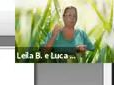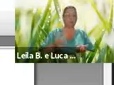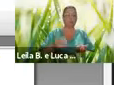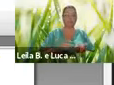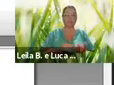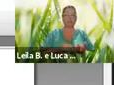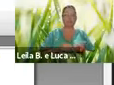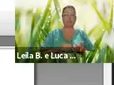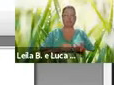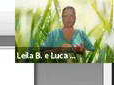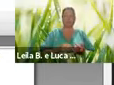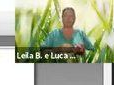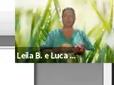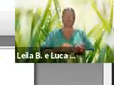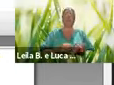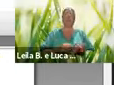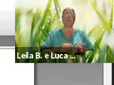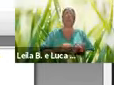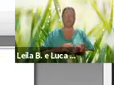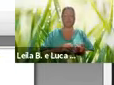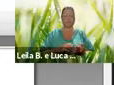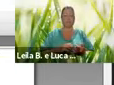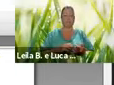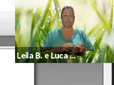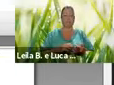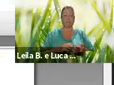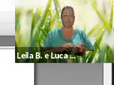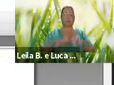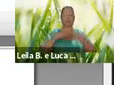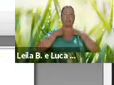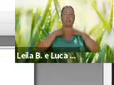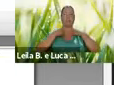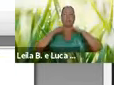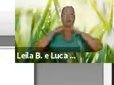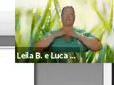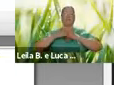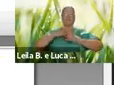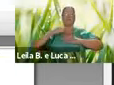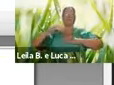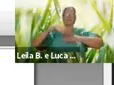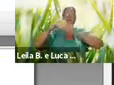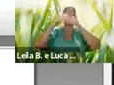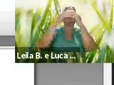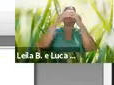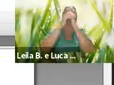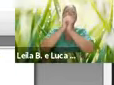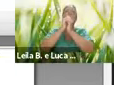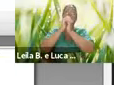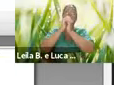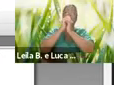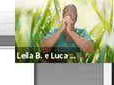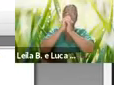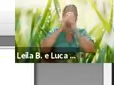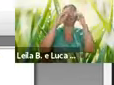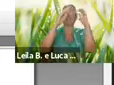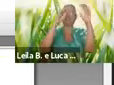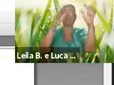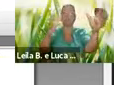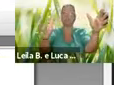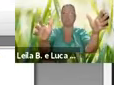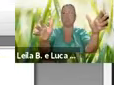E abbiamo già detto che durante il processo di medianità, a maggior